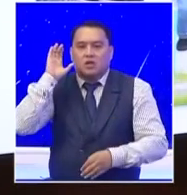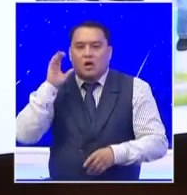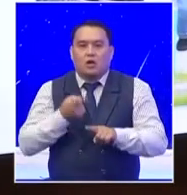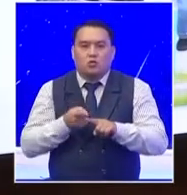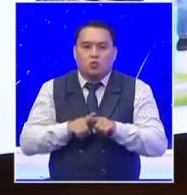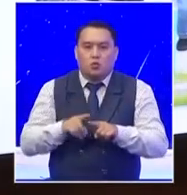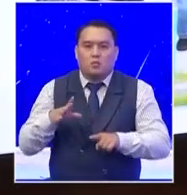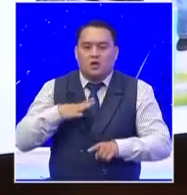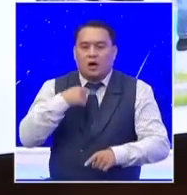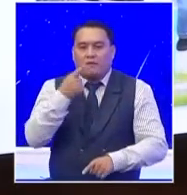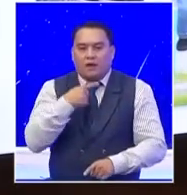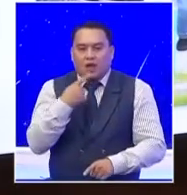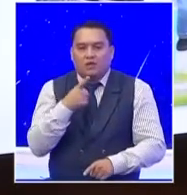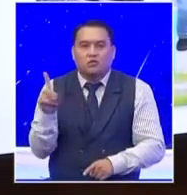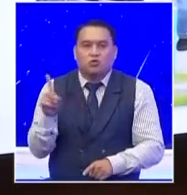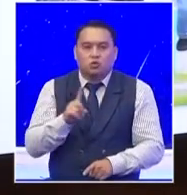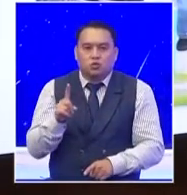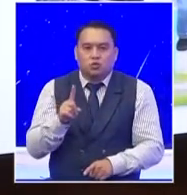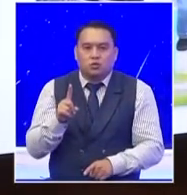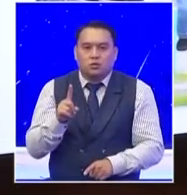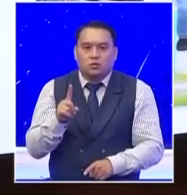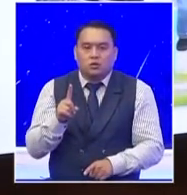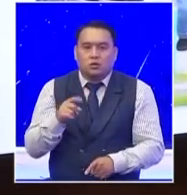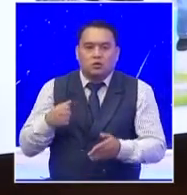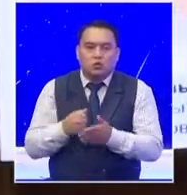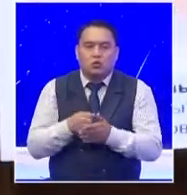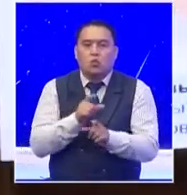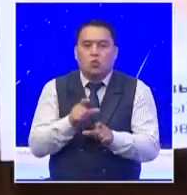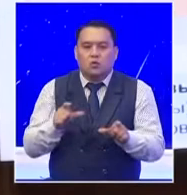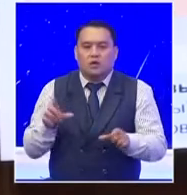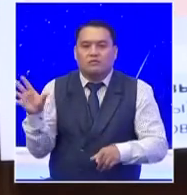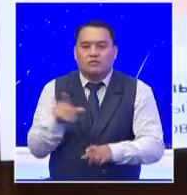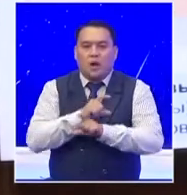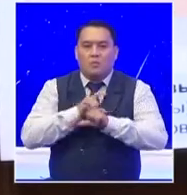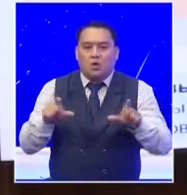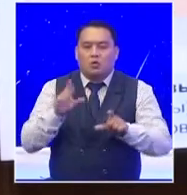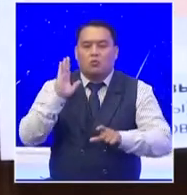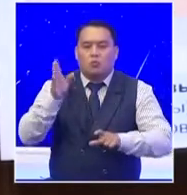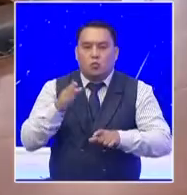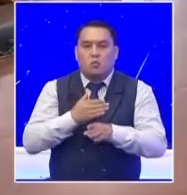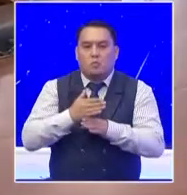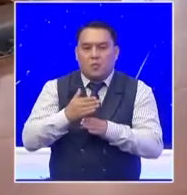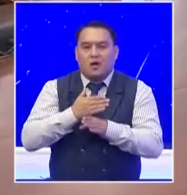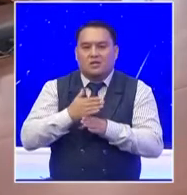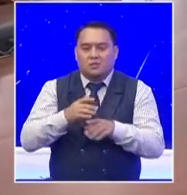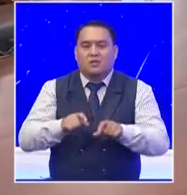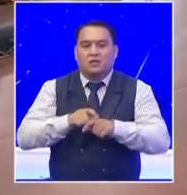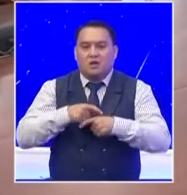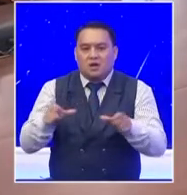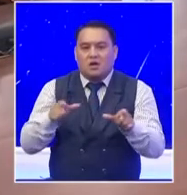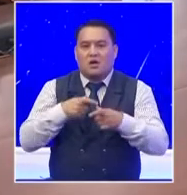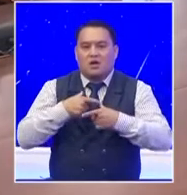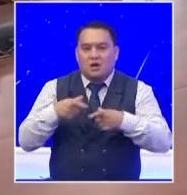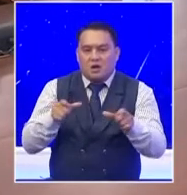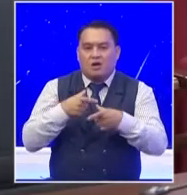которой нам все время говорят, чтобы она работала, доходила до людей. Все объекты будут открываться поэтапно, после карантина, с